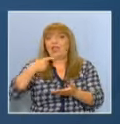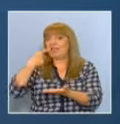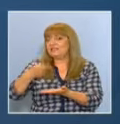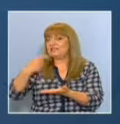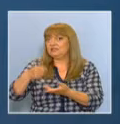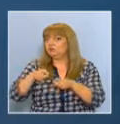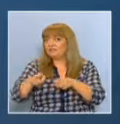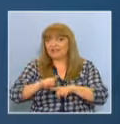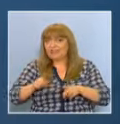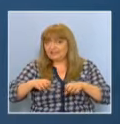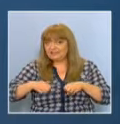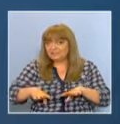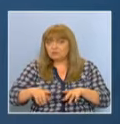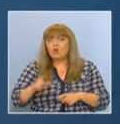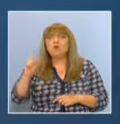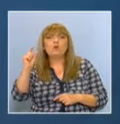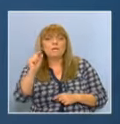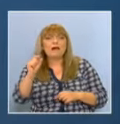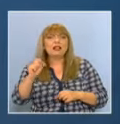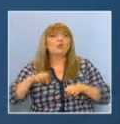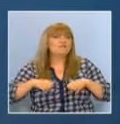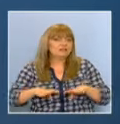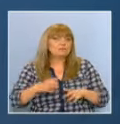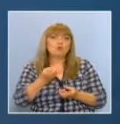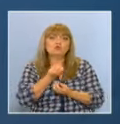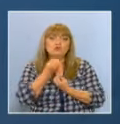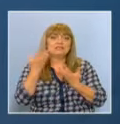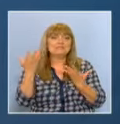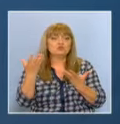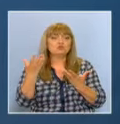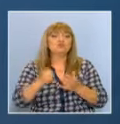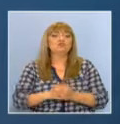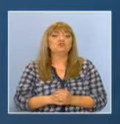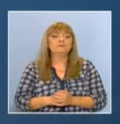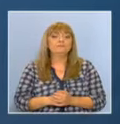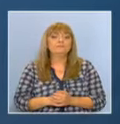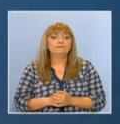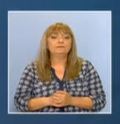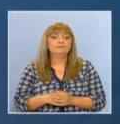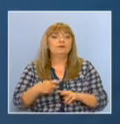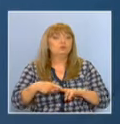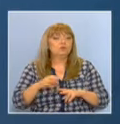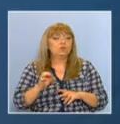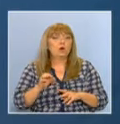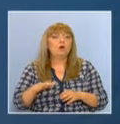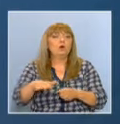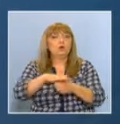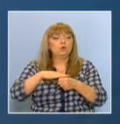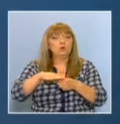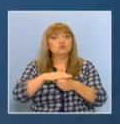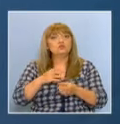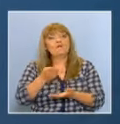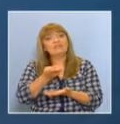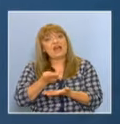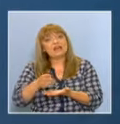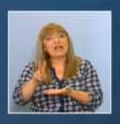напълно непостижимо, но е много малко вероятно да се случи, така че това само по себе си също е утопия. Но основна